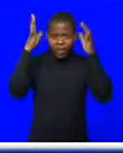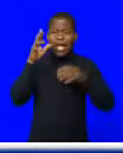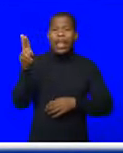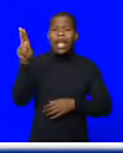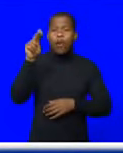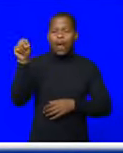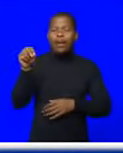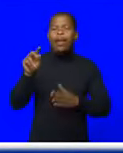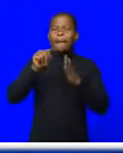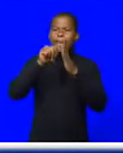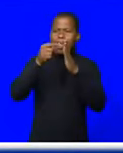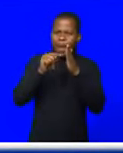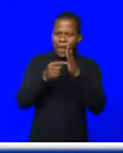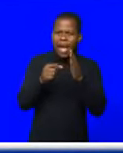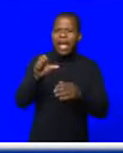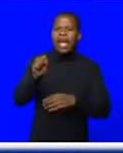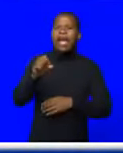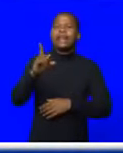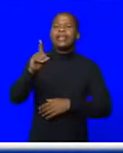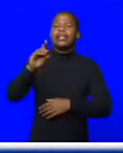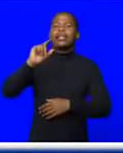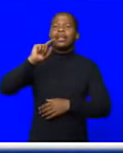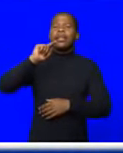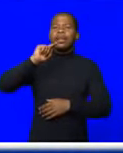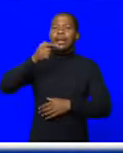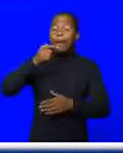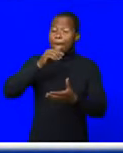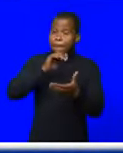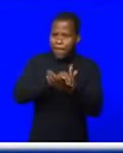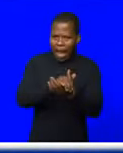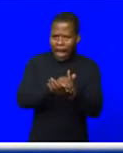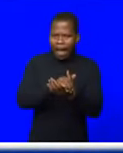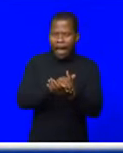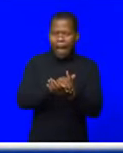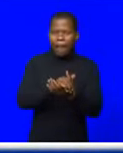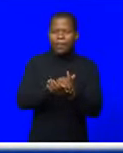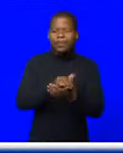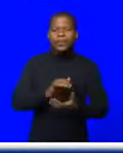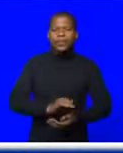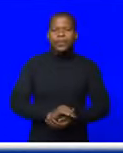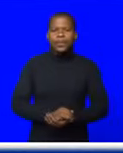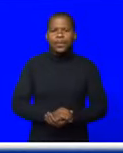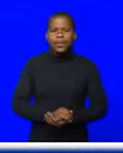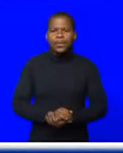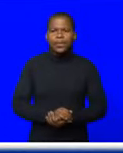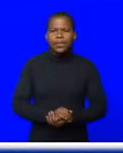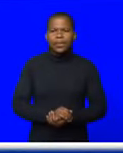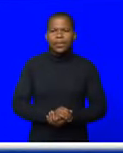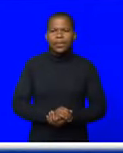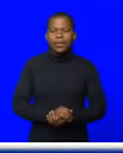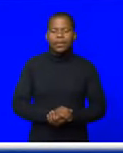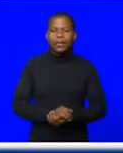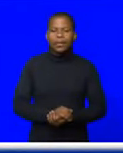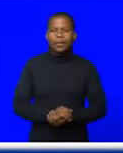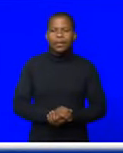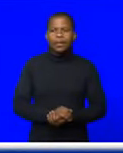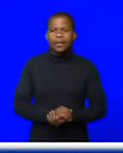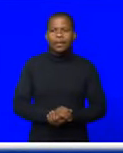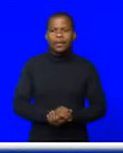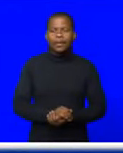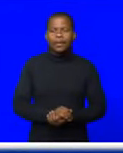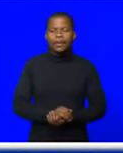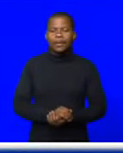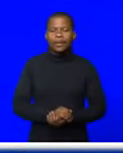tekulwane lekusebenza tindzaba tentuthuko even so ekusebenzeni lo mgomo lo betwa